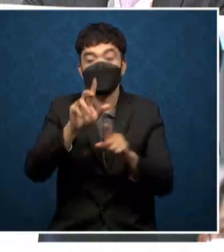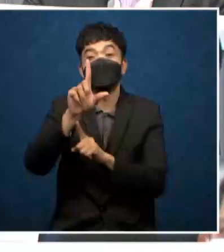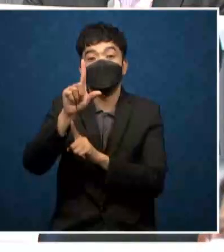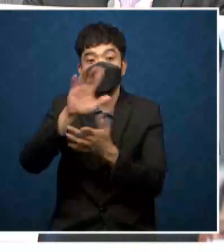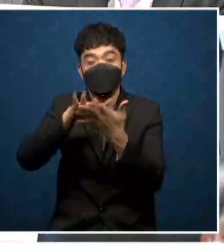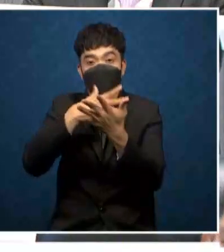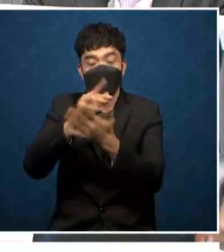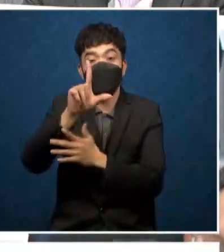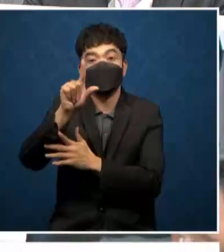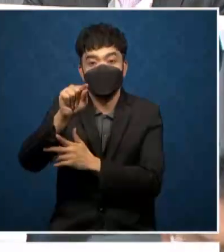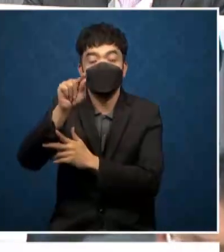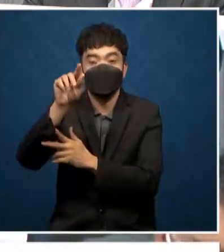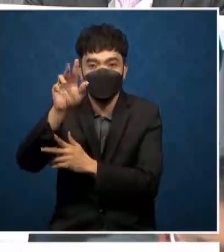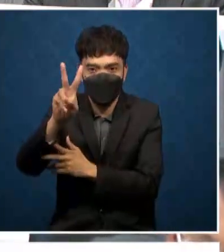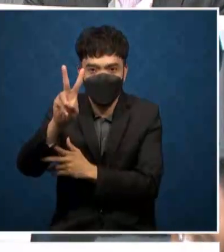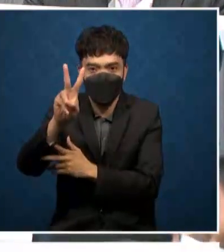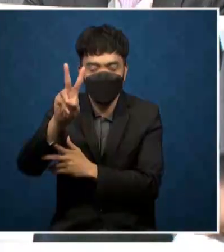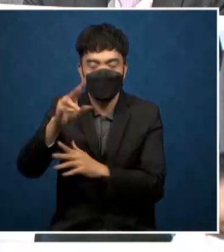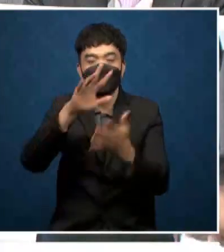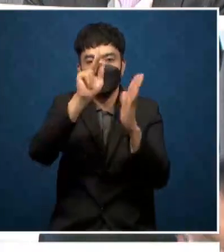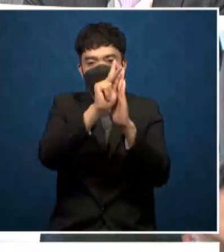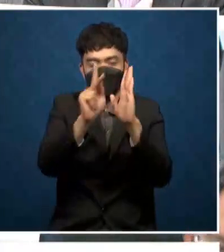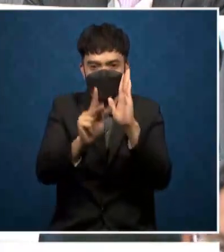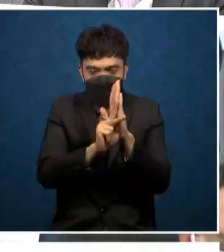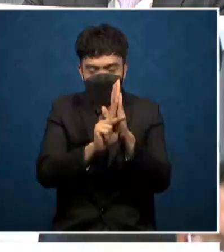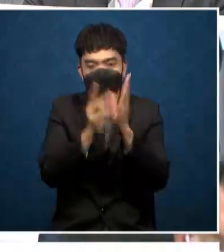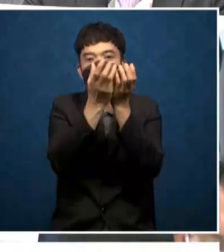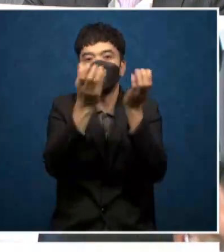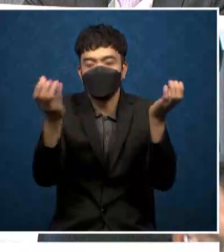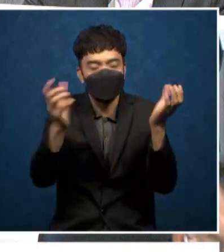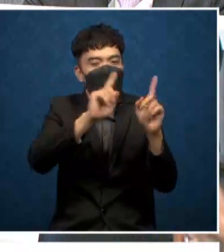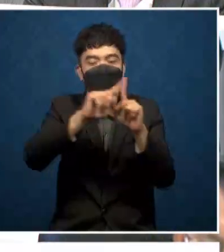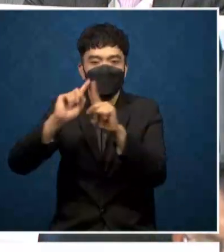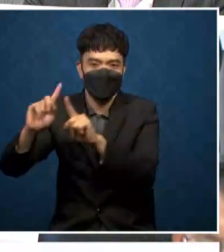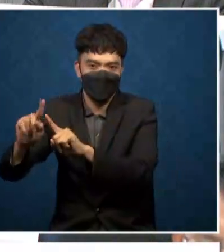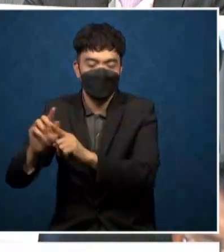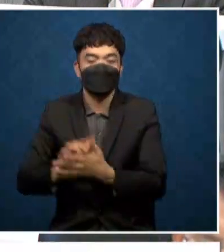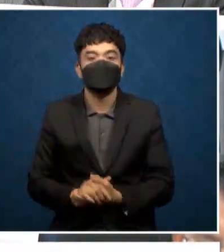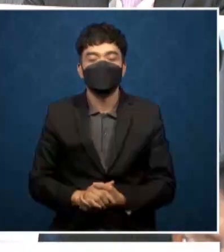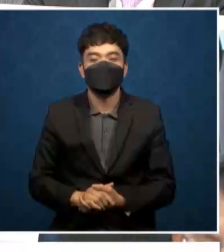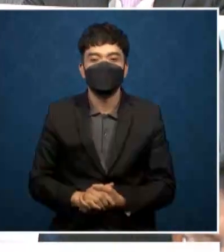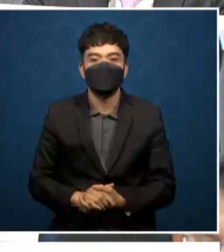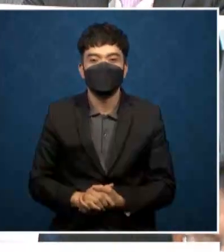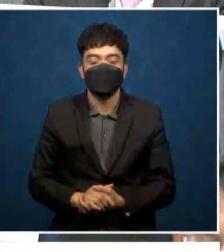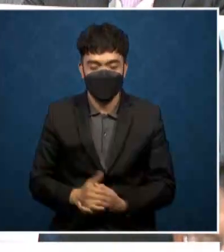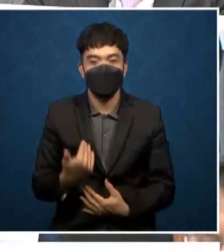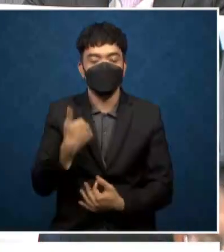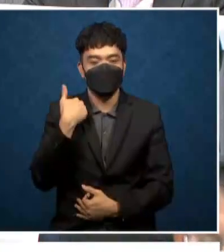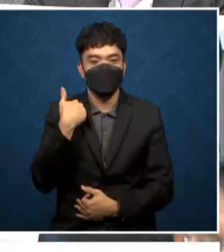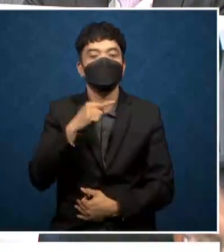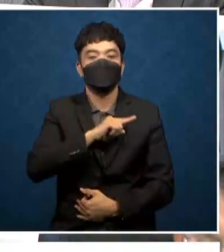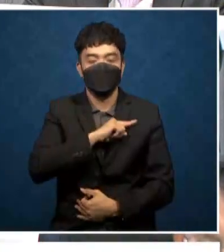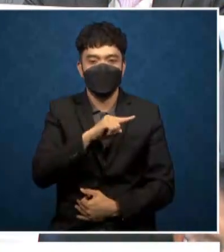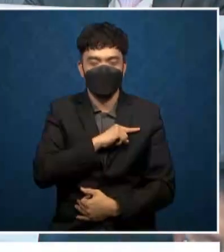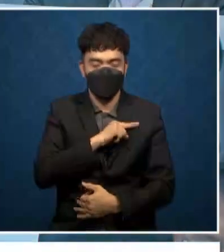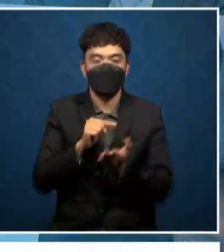22 กฎ หมายแล้วกบันกาลยุธิทรรมงั้จนั้นแรัรม่ แล